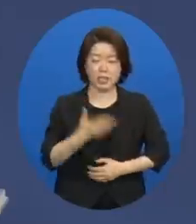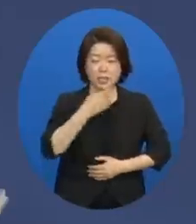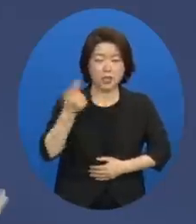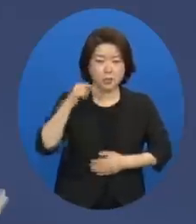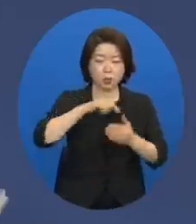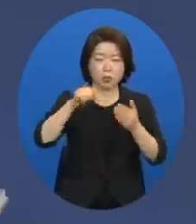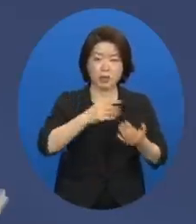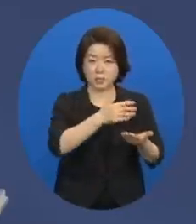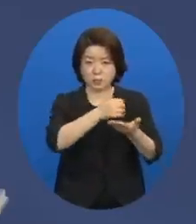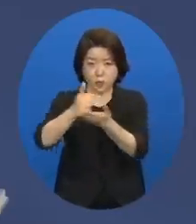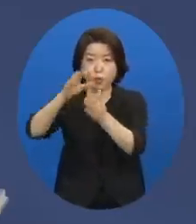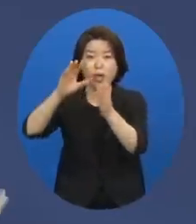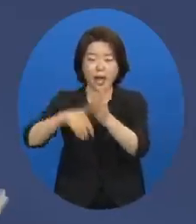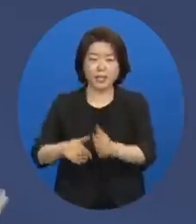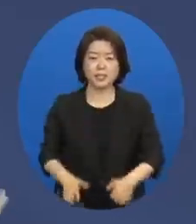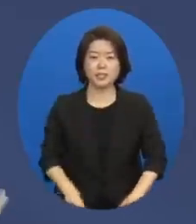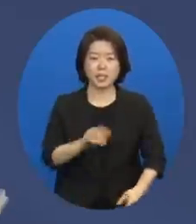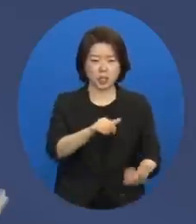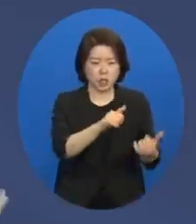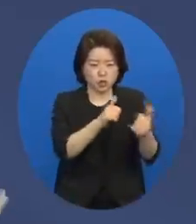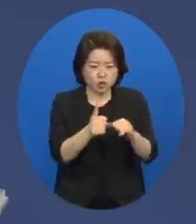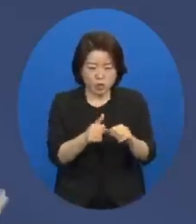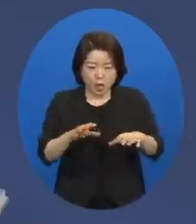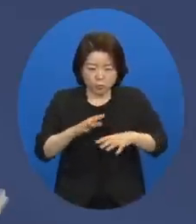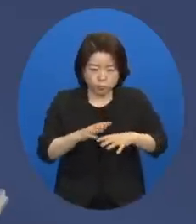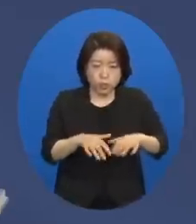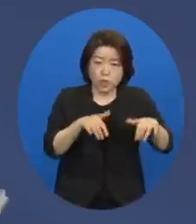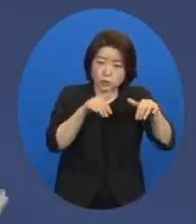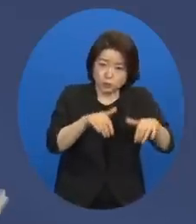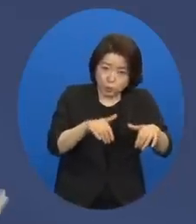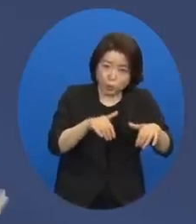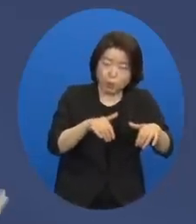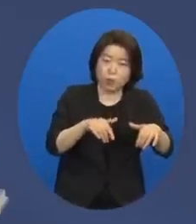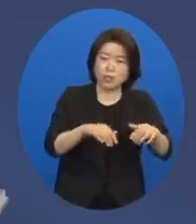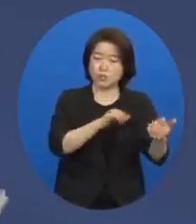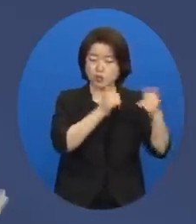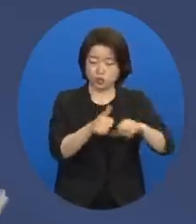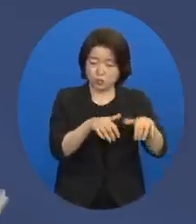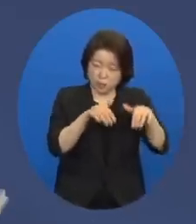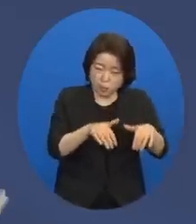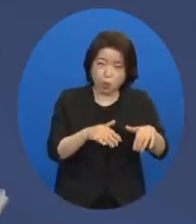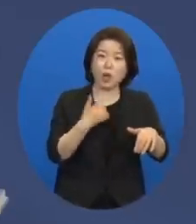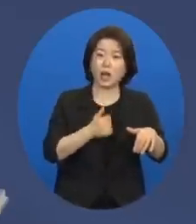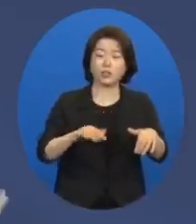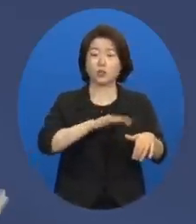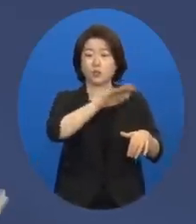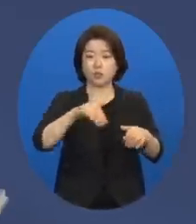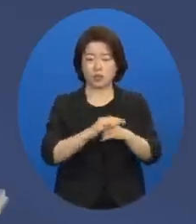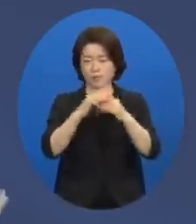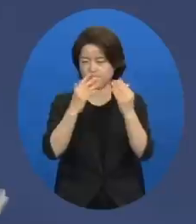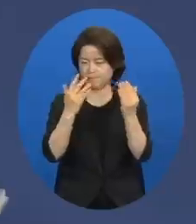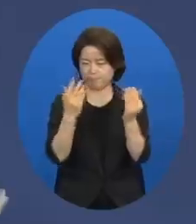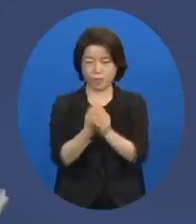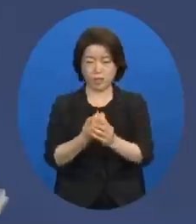우리를 초대하실 때 이 죽기에 무서워 종노릇하던 죽음의 종노릇하는 우리를 완전히 새 피조물을